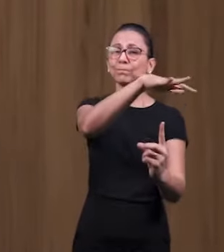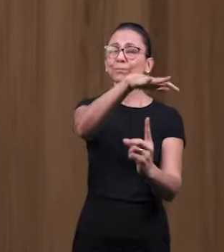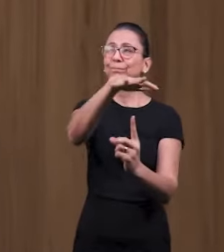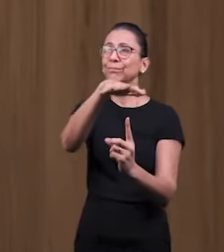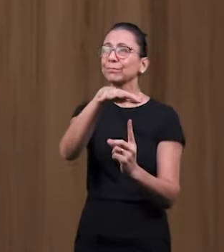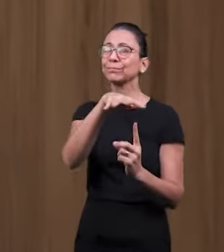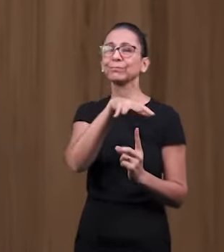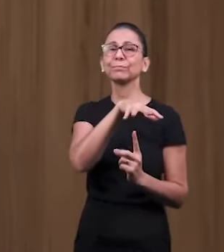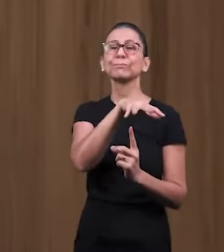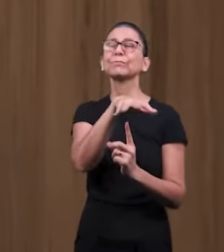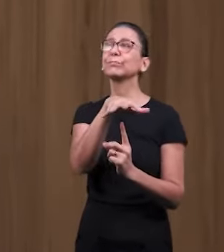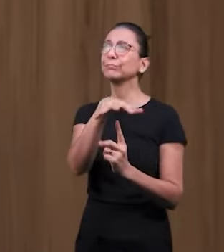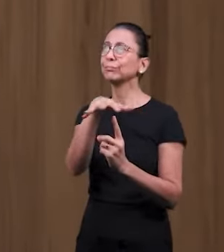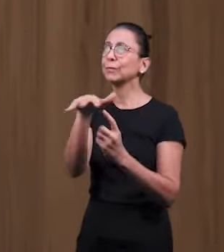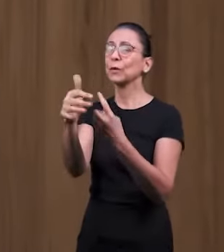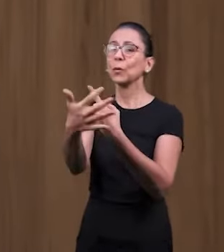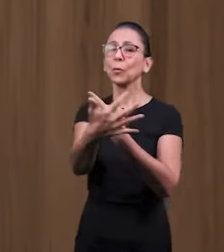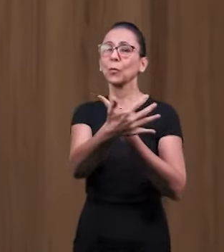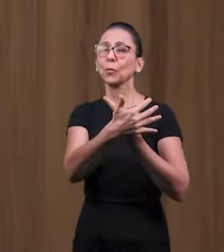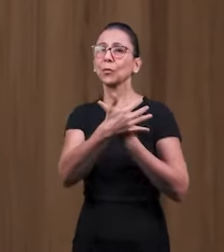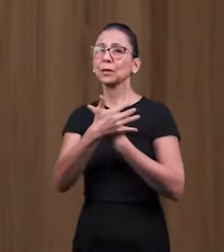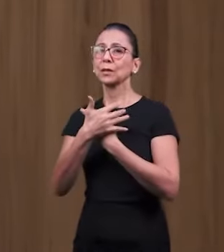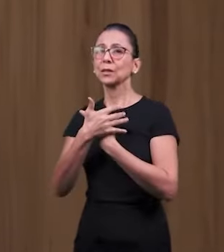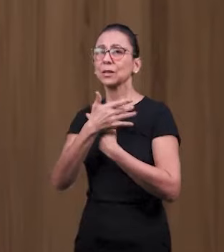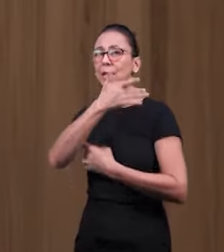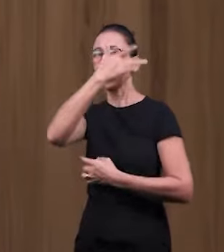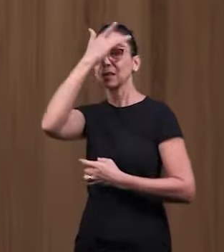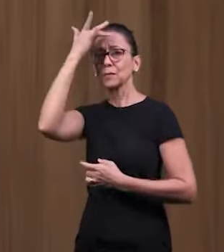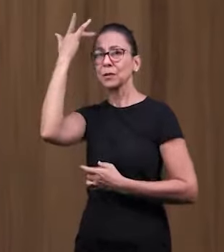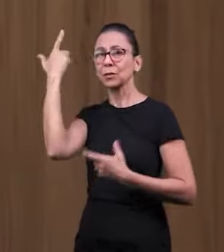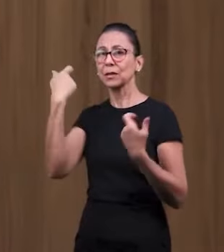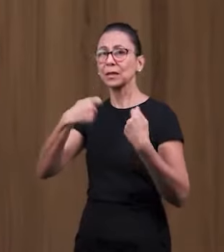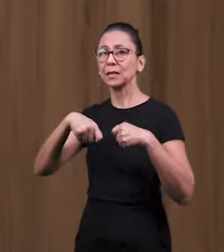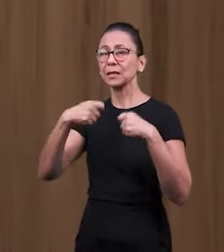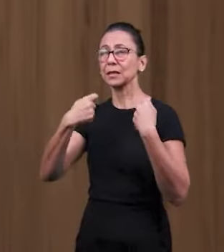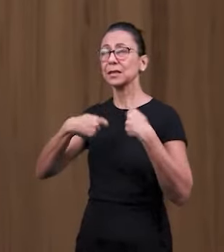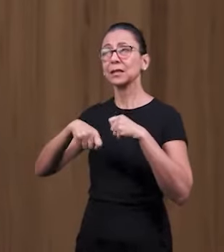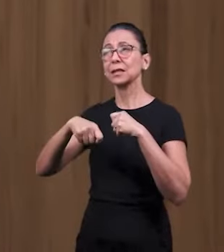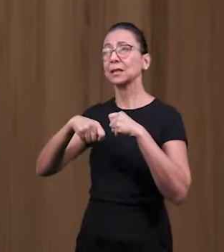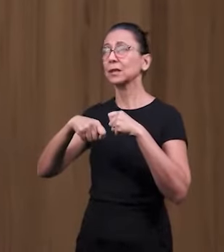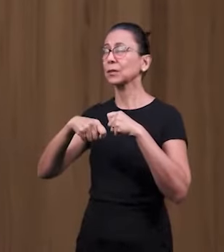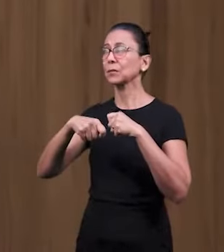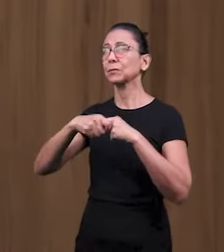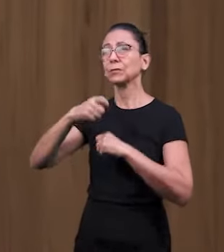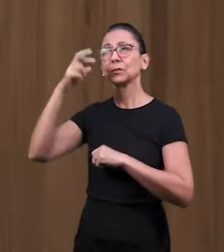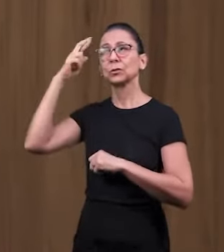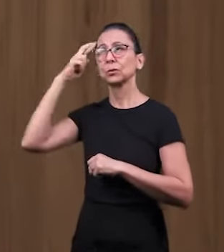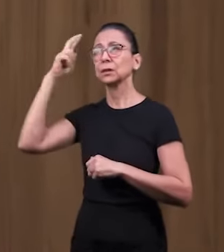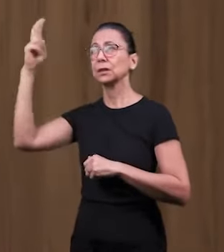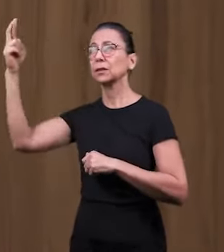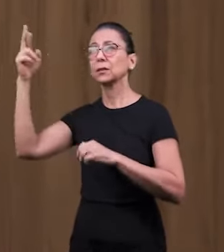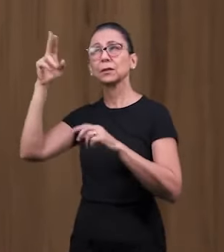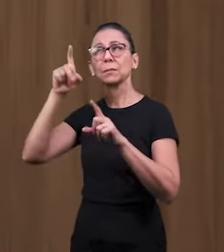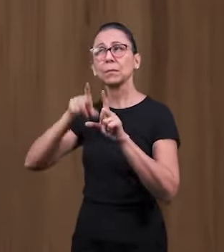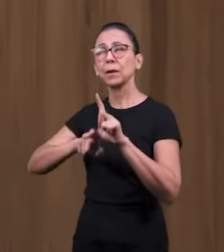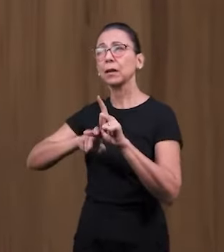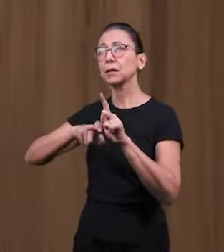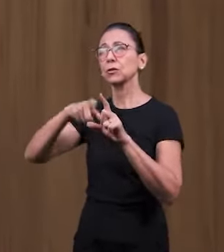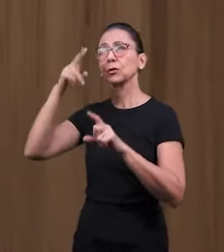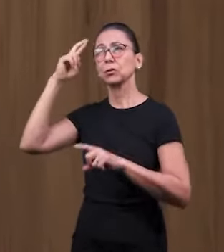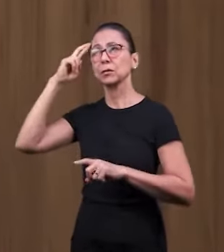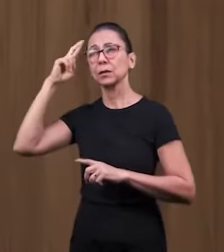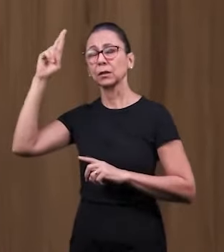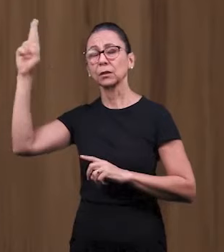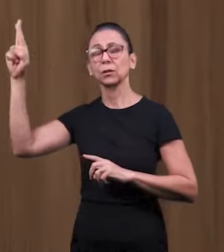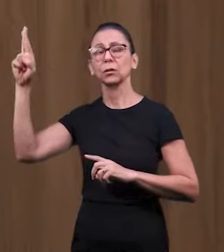землей, чтобы сохранить все тех, кто ищет лица Твоего. Чтобы Ты, Господь, в это время, особенно